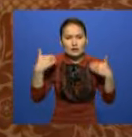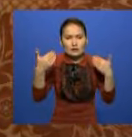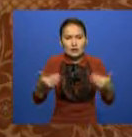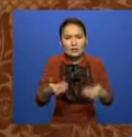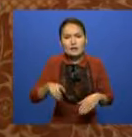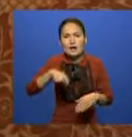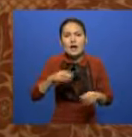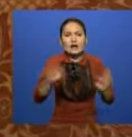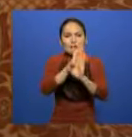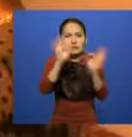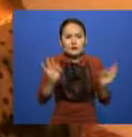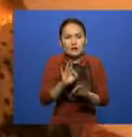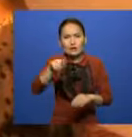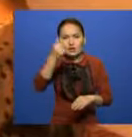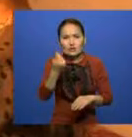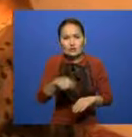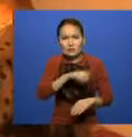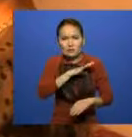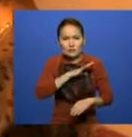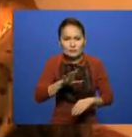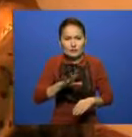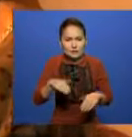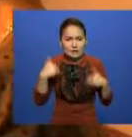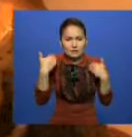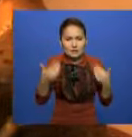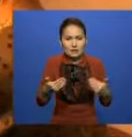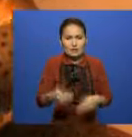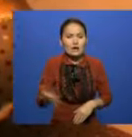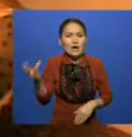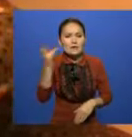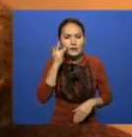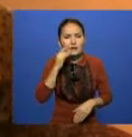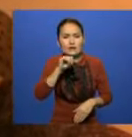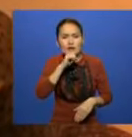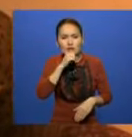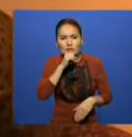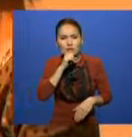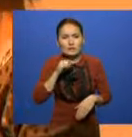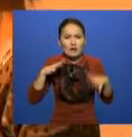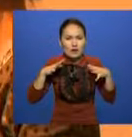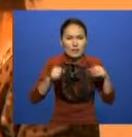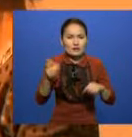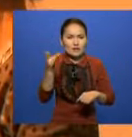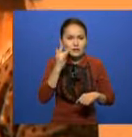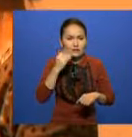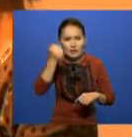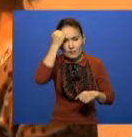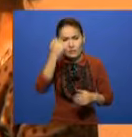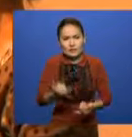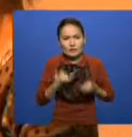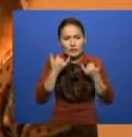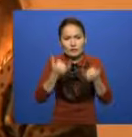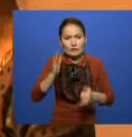көрмесін. Еліміз өркендей берсін. Батыр барлық уақытта көпшіліктің назарында. Әсіресе мереке күндері оны ардагерлер кеңесі мен